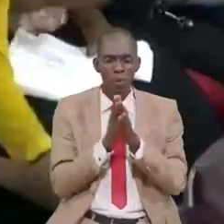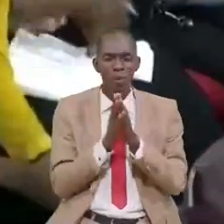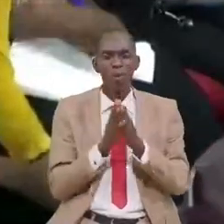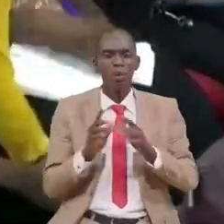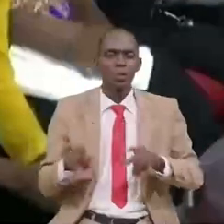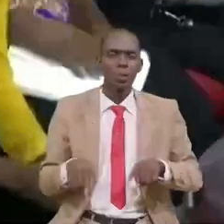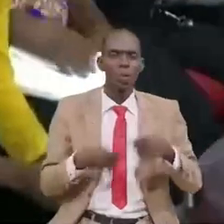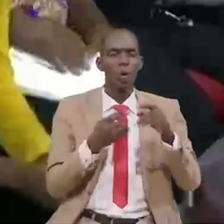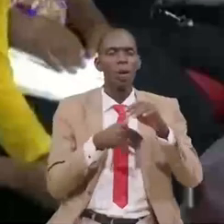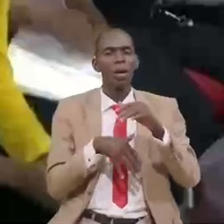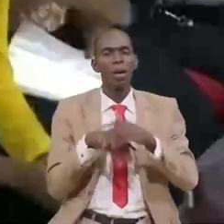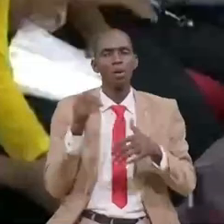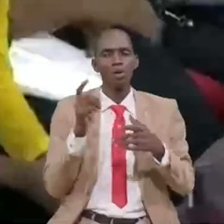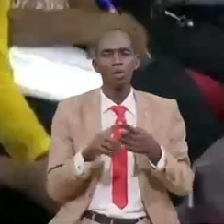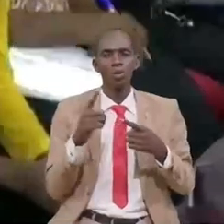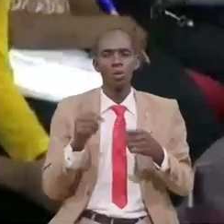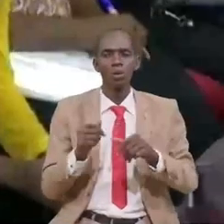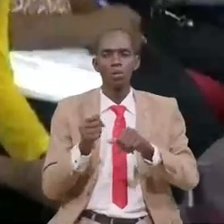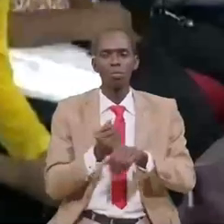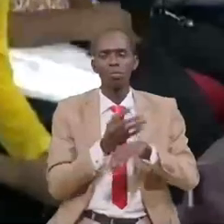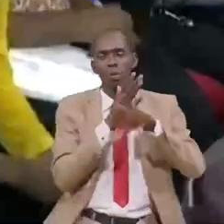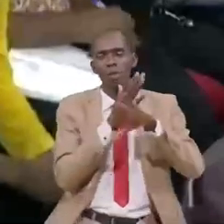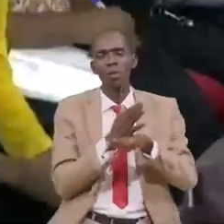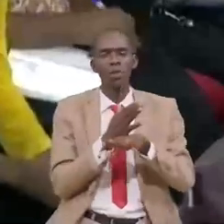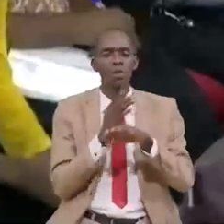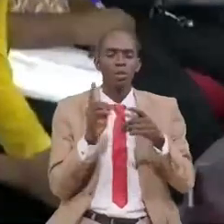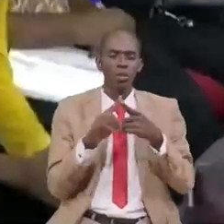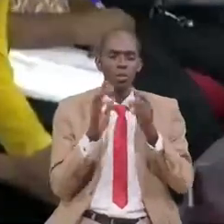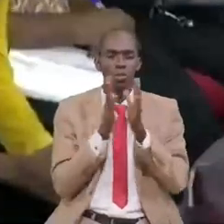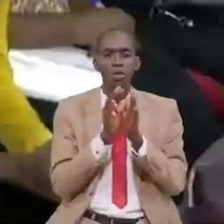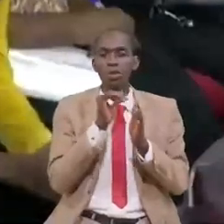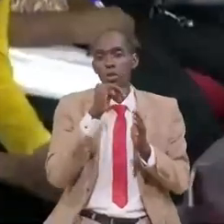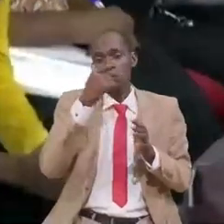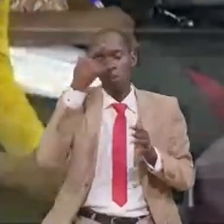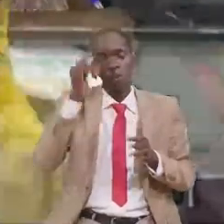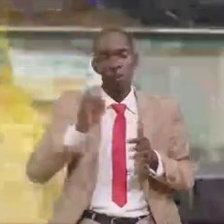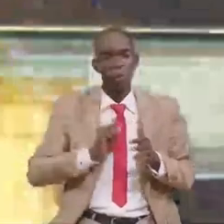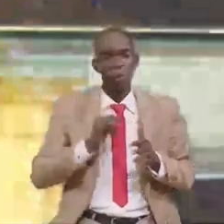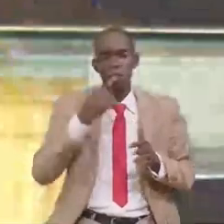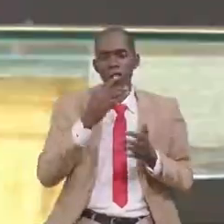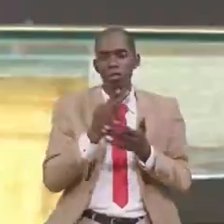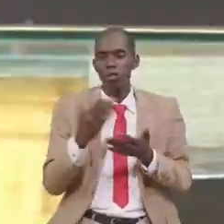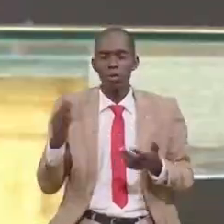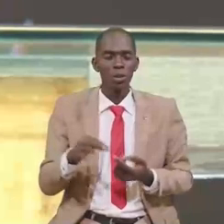Il se rendit sur la montagne pour prier, pas parce qu'il y a quelque chose de spécial